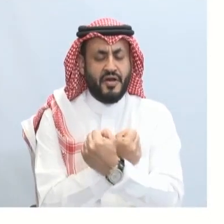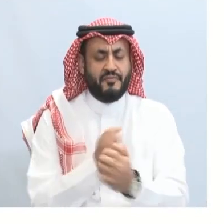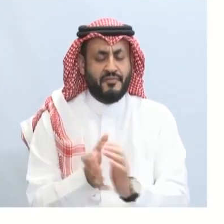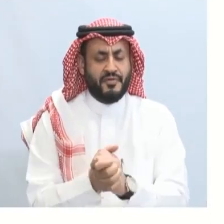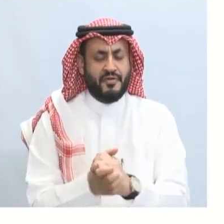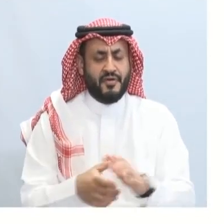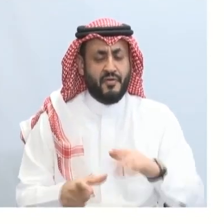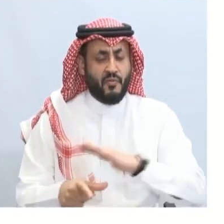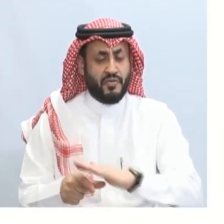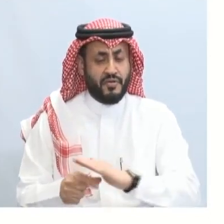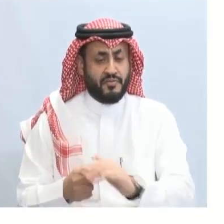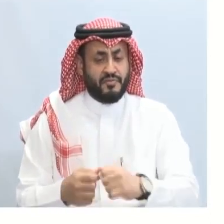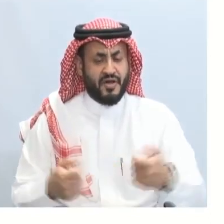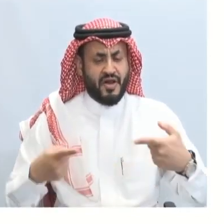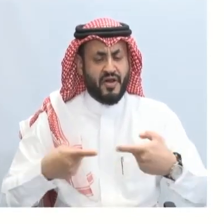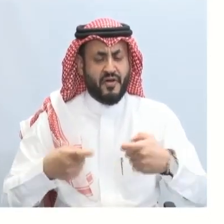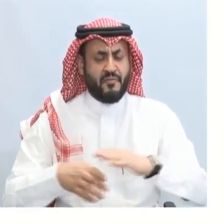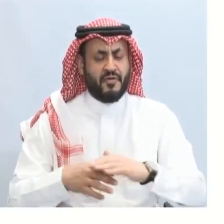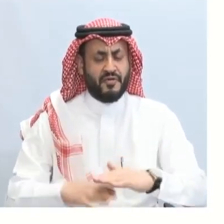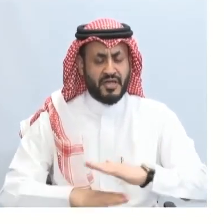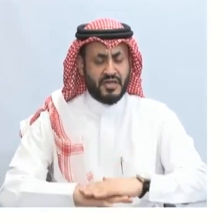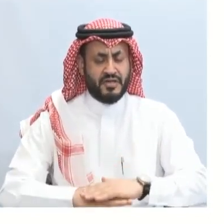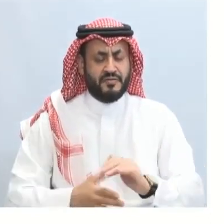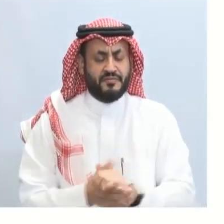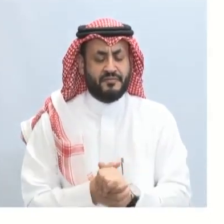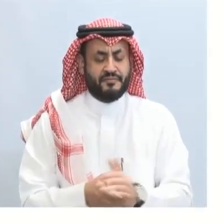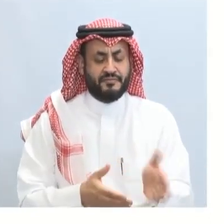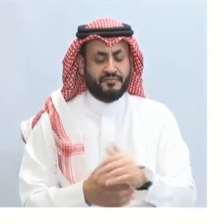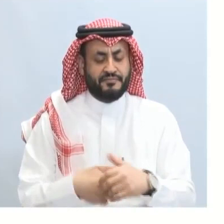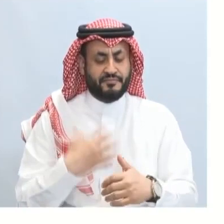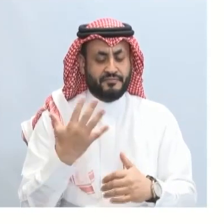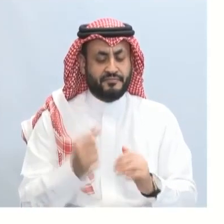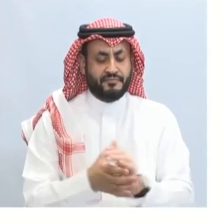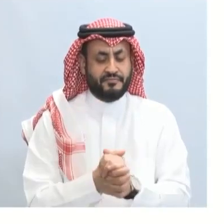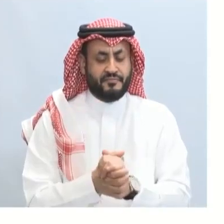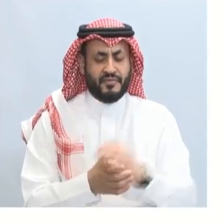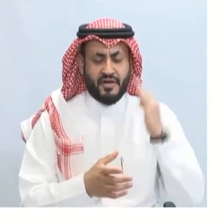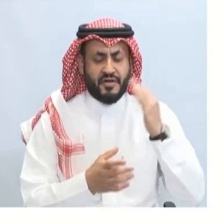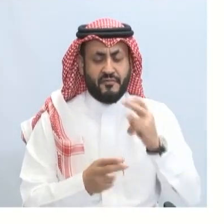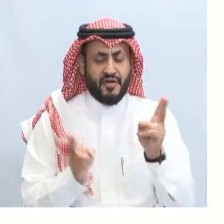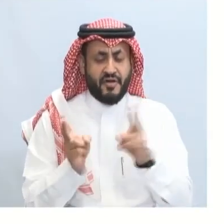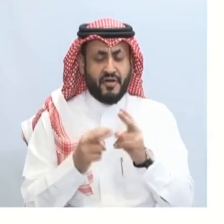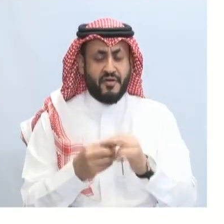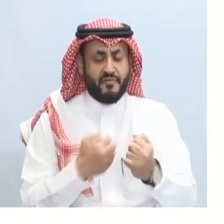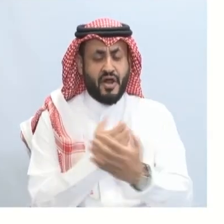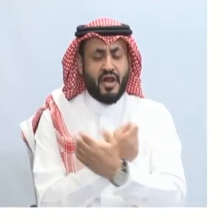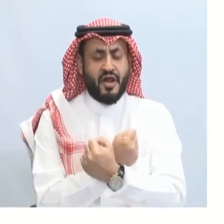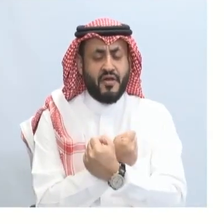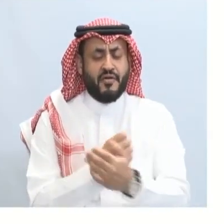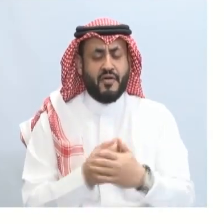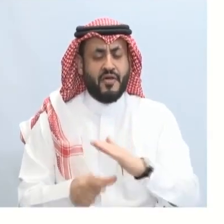المتامرين عليه للنيل من استقراره وامنه خامسا تلبيه نداء الدفاع عن